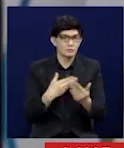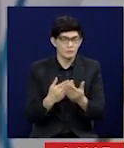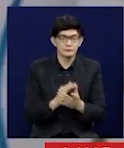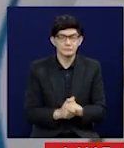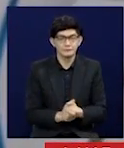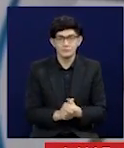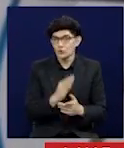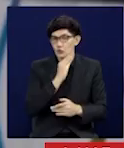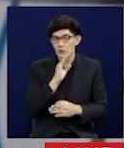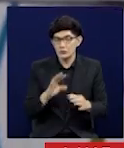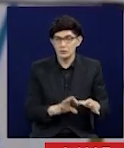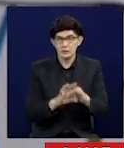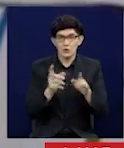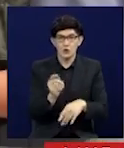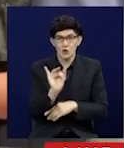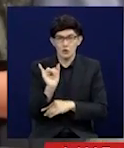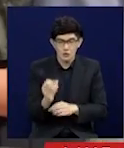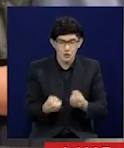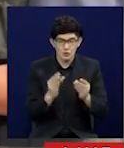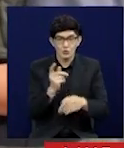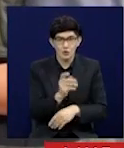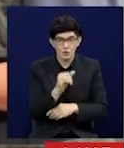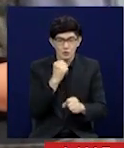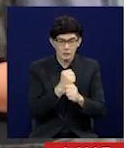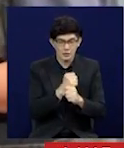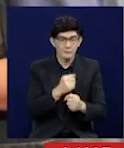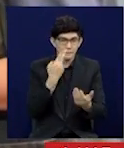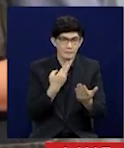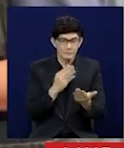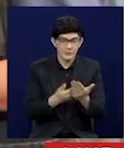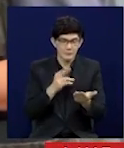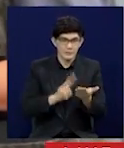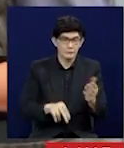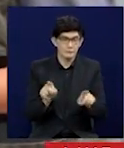ามีส่วนไหนเกี่ยวข้องกับอย.ก็จะส่งมาให้อย.ดำเนินการเปรียบเทียบปรับต่อไปด้วยครับ ค่ะ